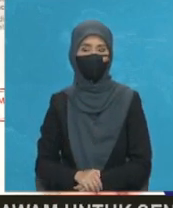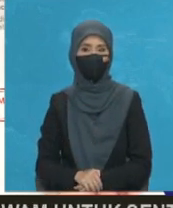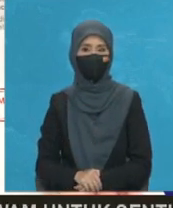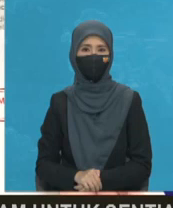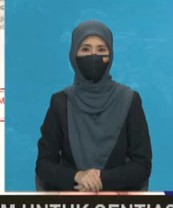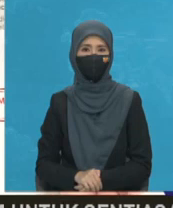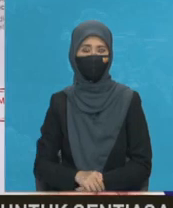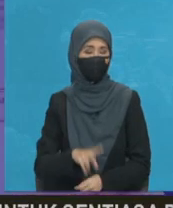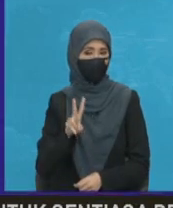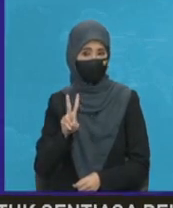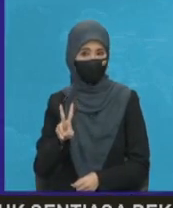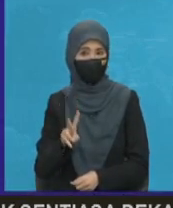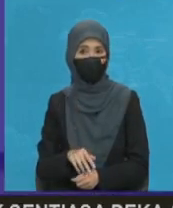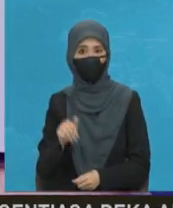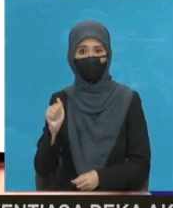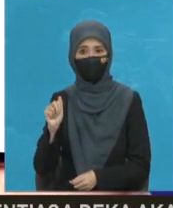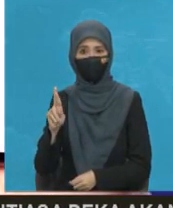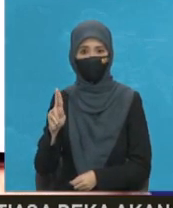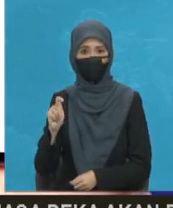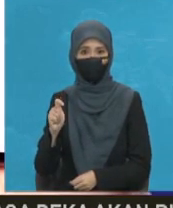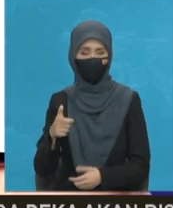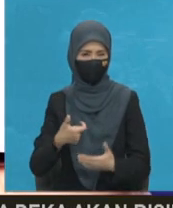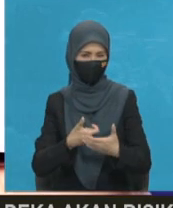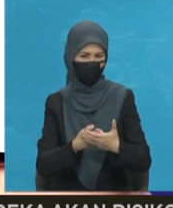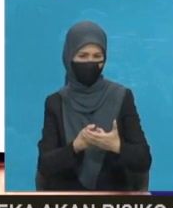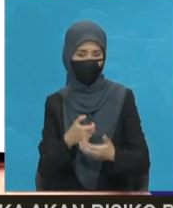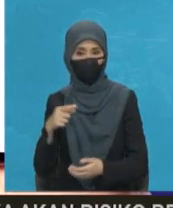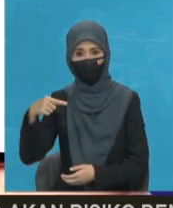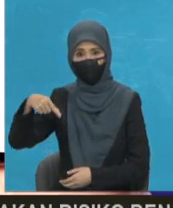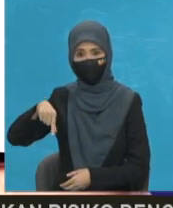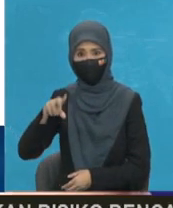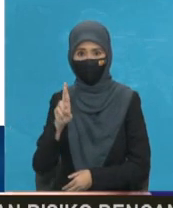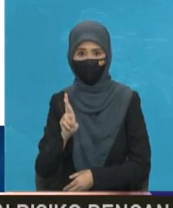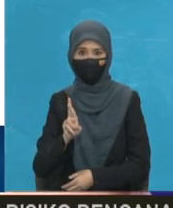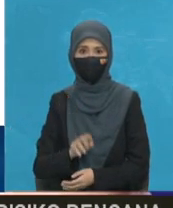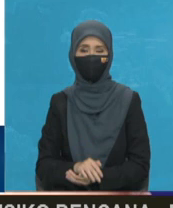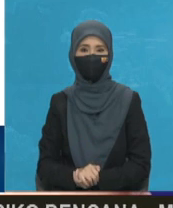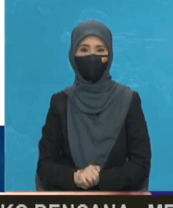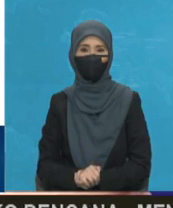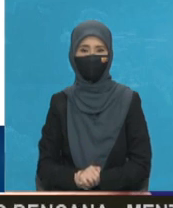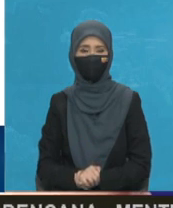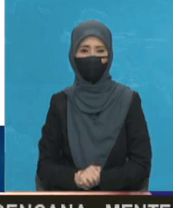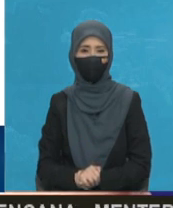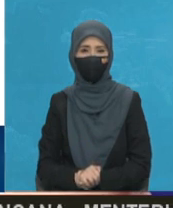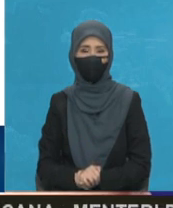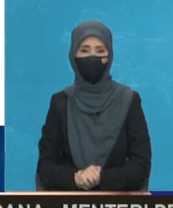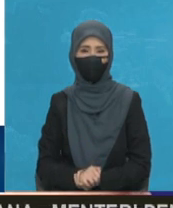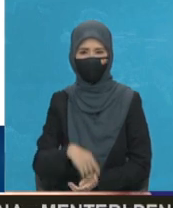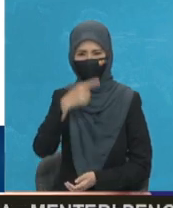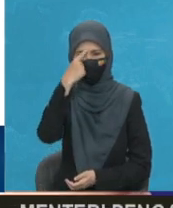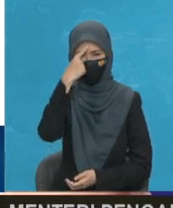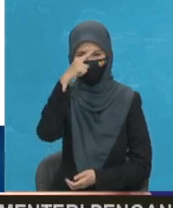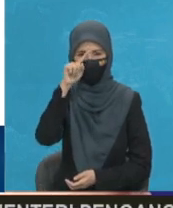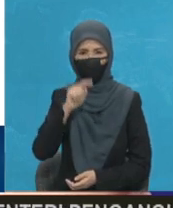Hai kedua ciri earthy dengan Could you are seri RT yang ada pada mesin ini akan dikemas kini untuk